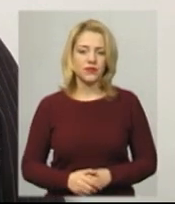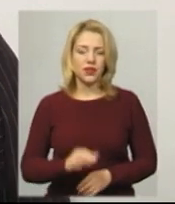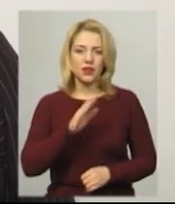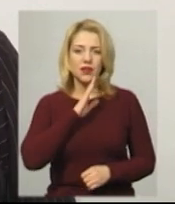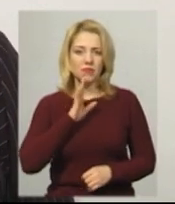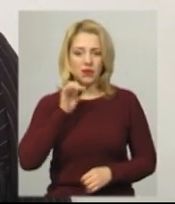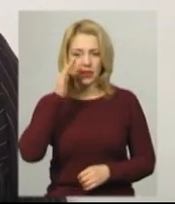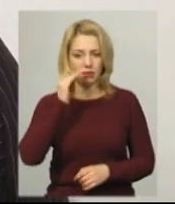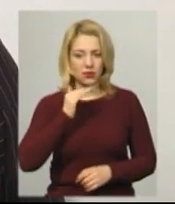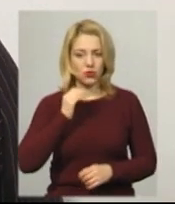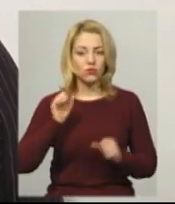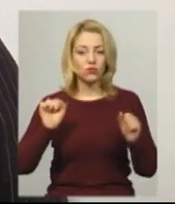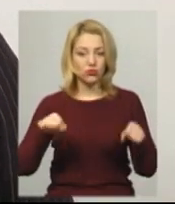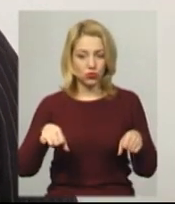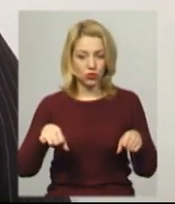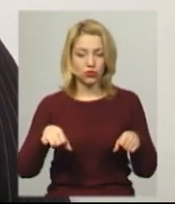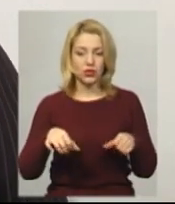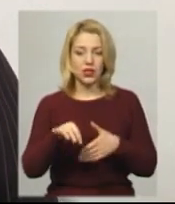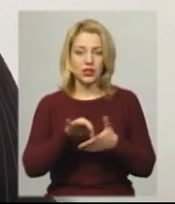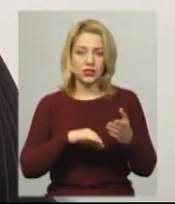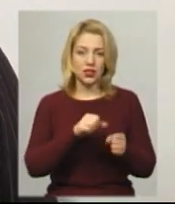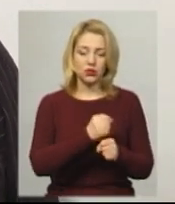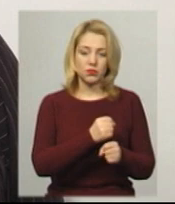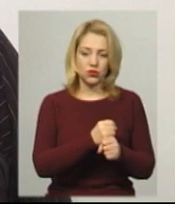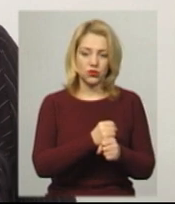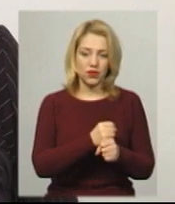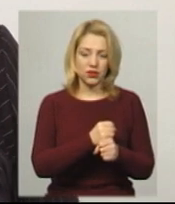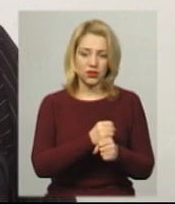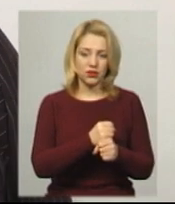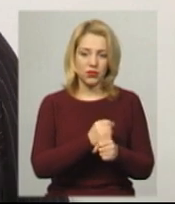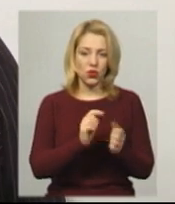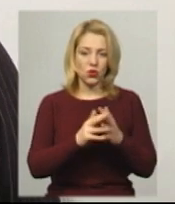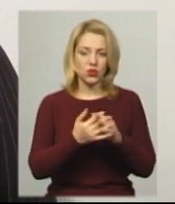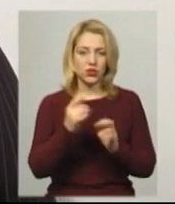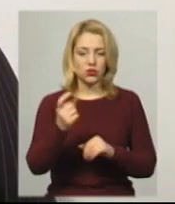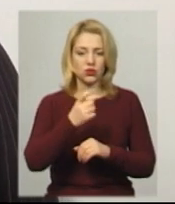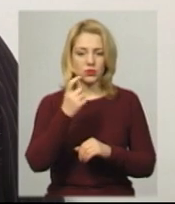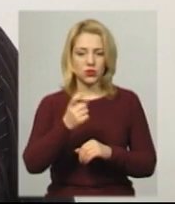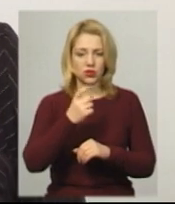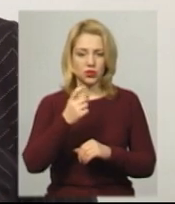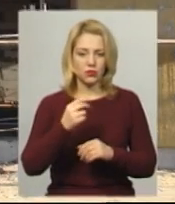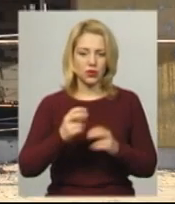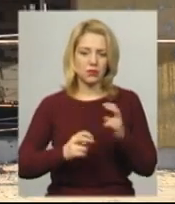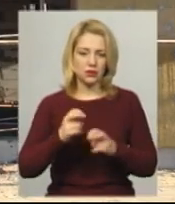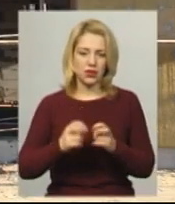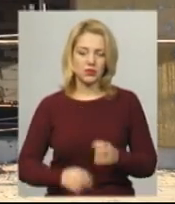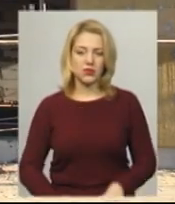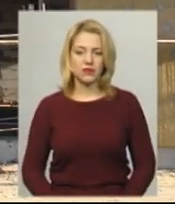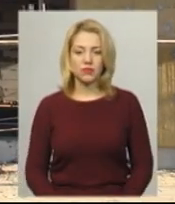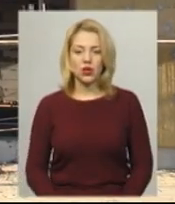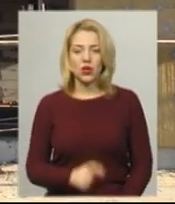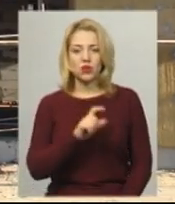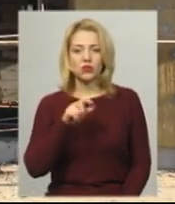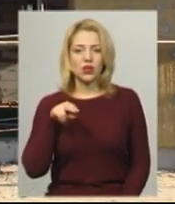батько можуть зразу працювати в сільськогосподарському підприємстві. Зоряна